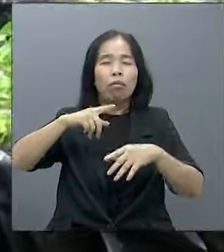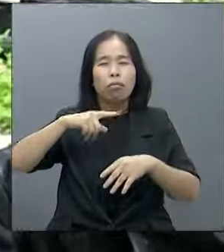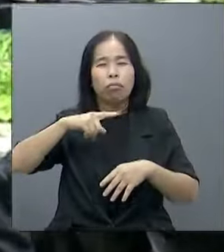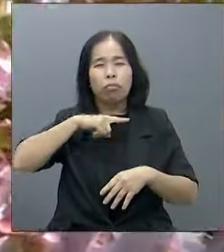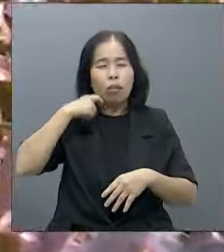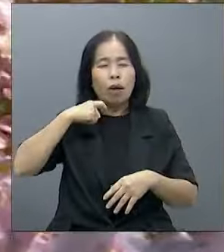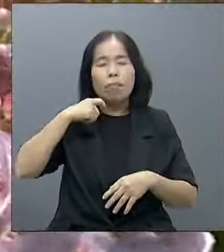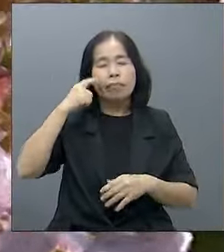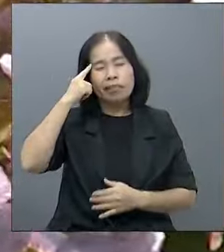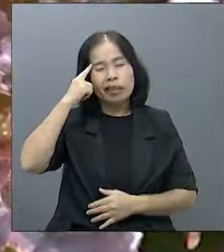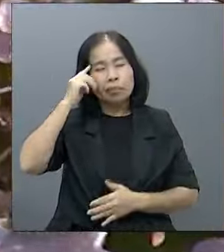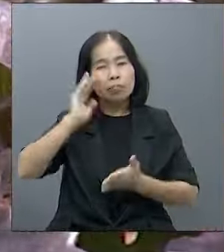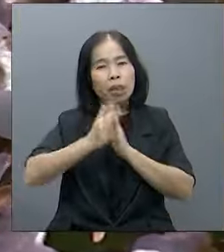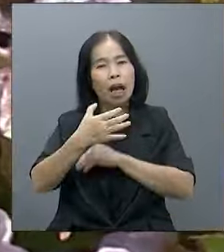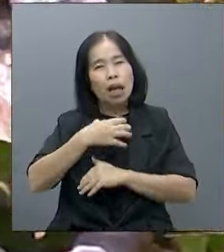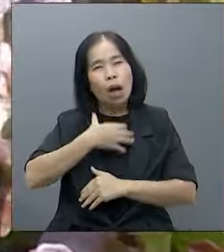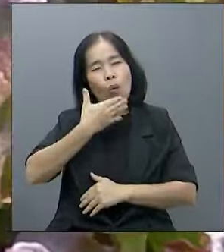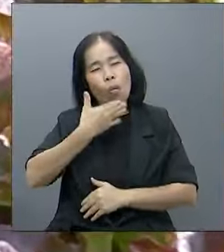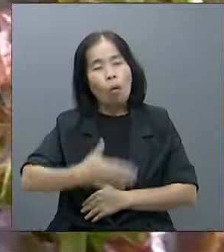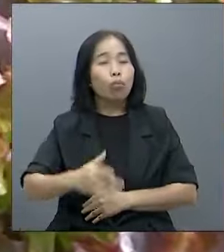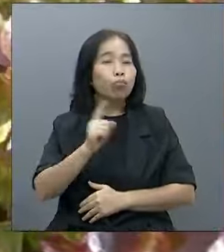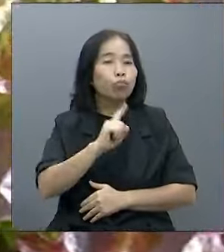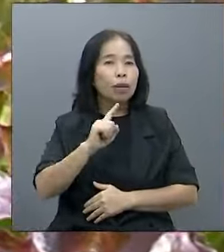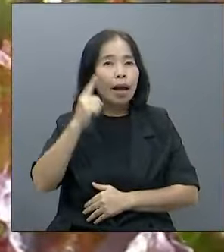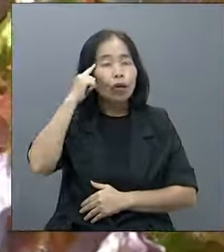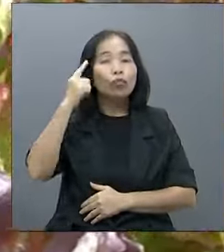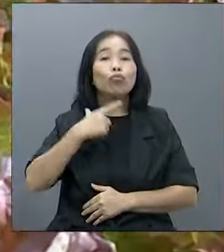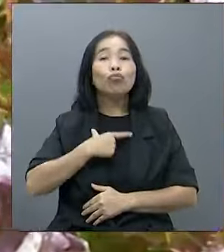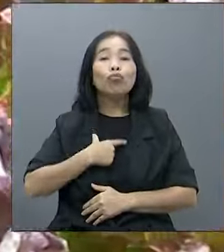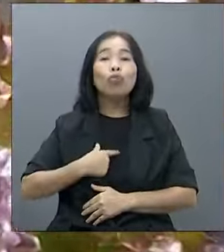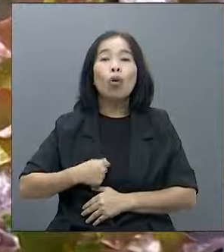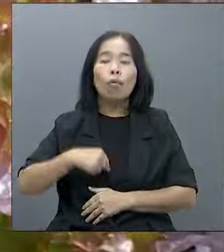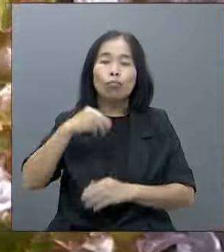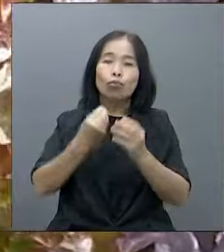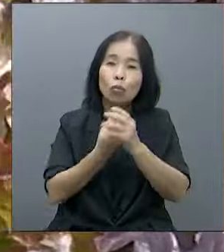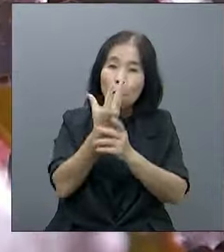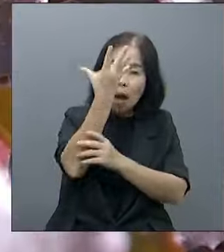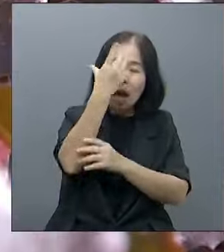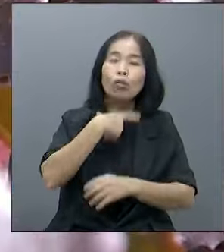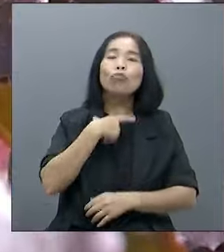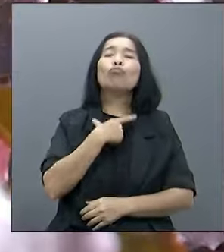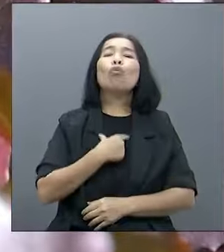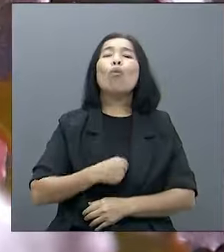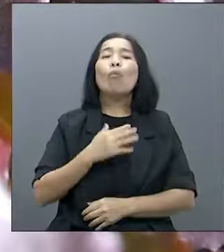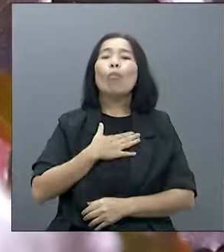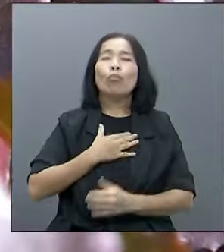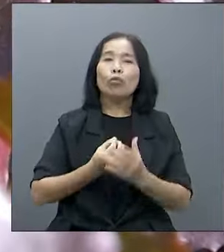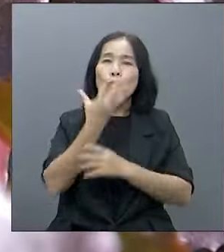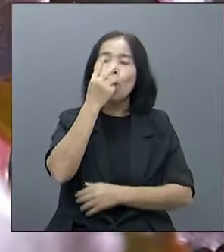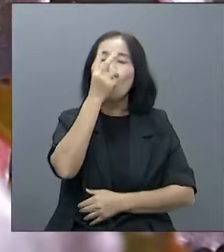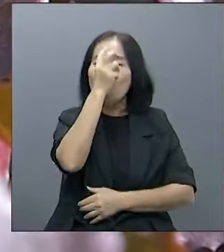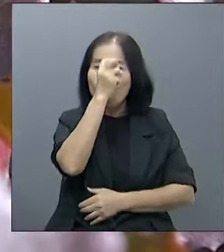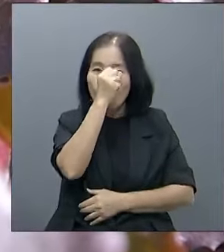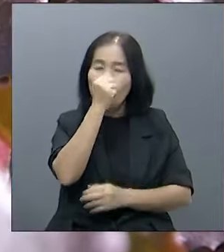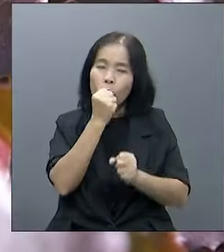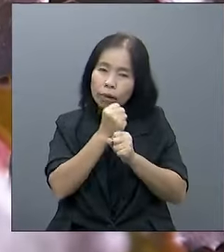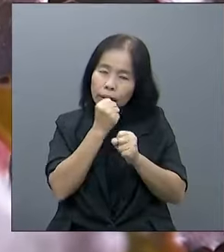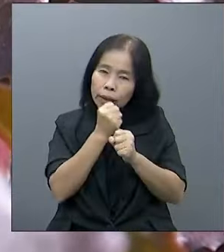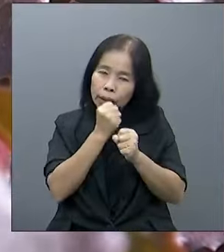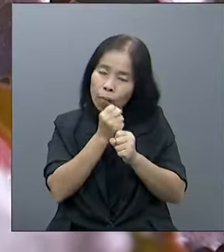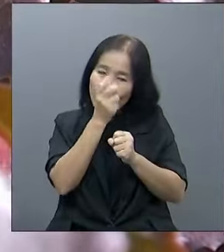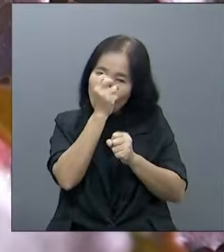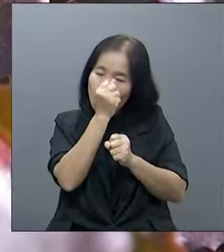ยืนดีกว่าทีนี้ก็เลยแบบเราชอบปลูกผักอยู่แล้วเราชอบต้นไม้อยู่แล้วเราก็เลยแบบลองเริ่มศึกษาดูต